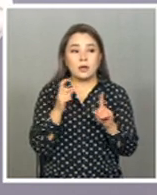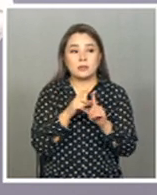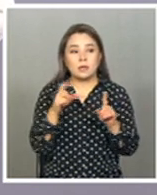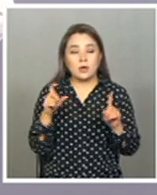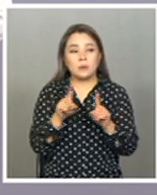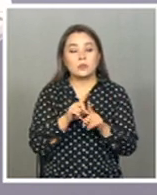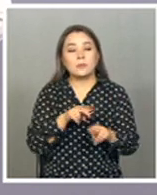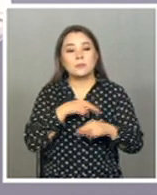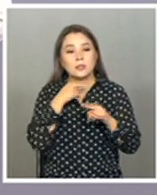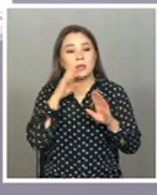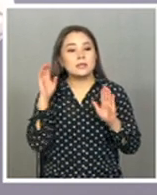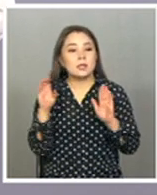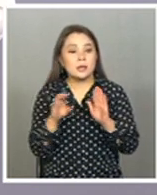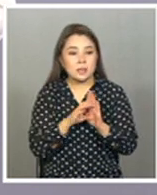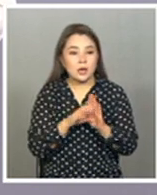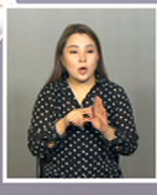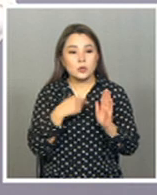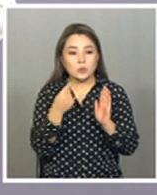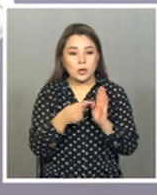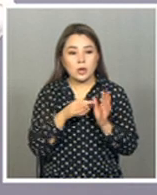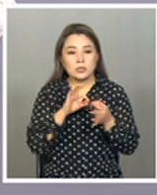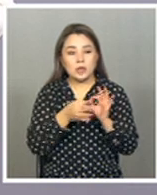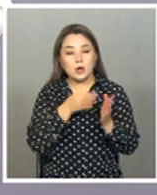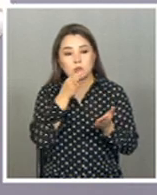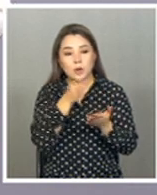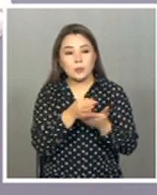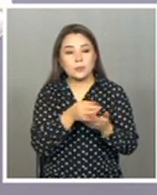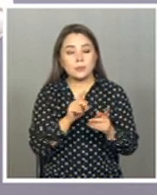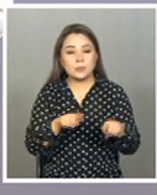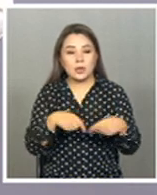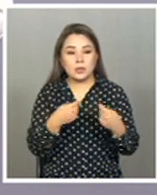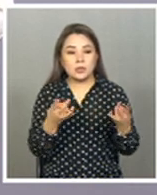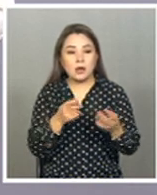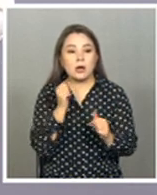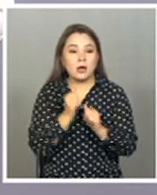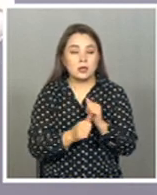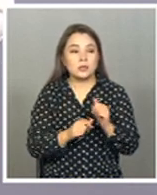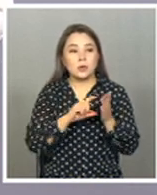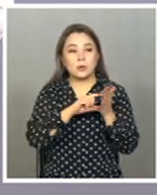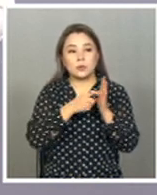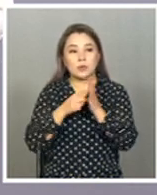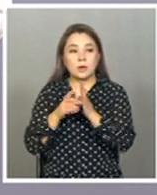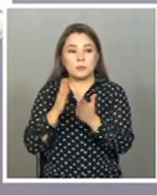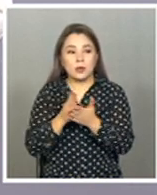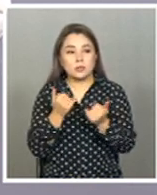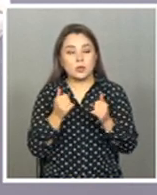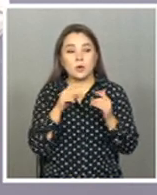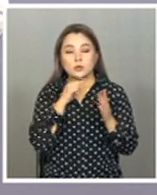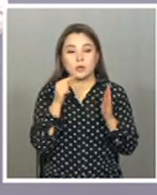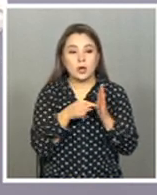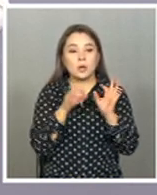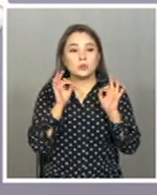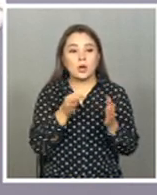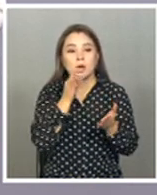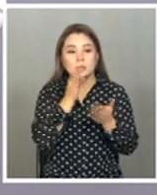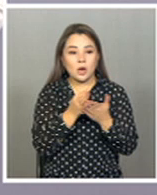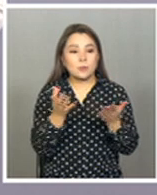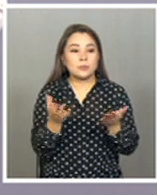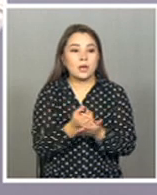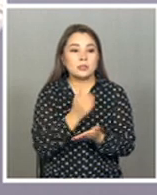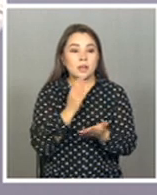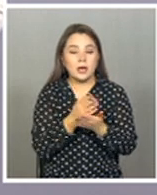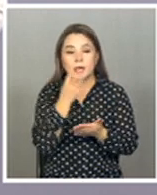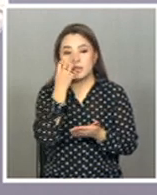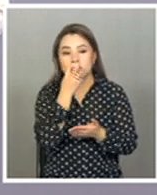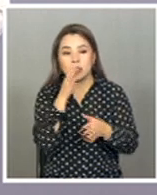тыңдай отырып, сұрақтарға жауап беріңіздер. Әрбір ұяшықтағы сұрақтардың дұрыс жауабын тапсаңыздар, циркте